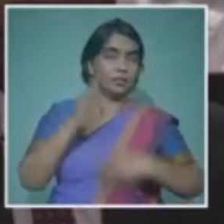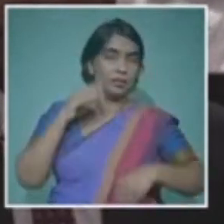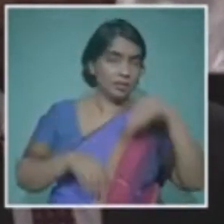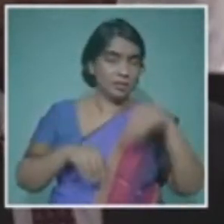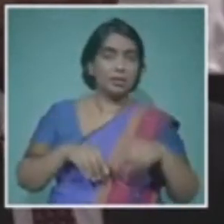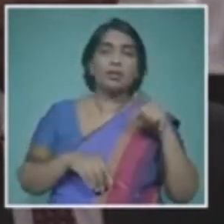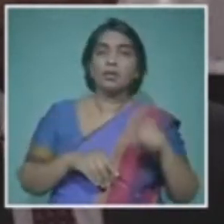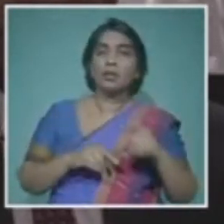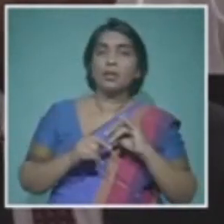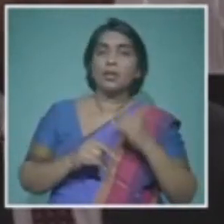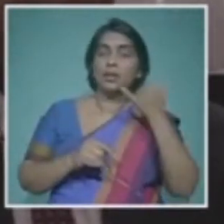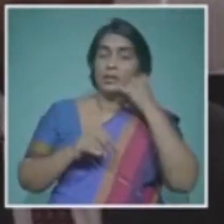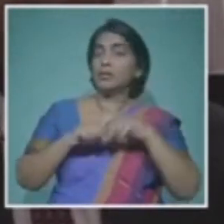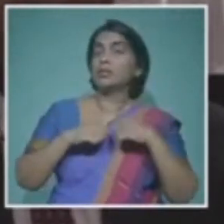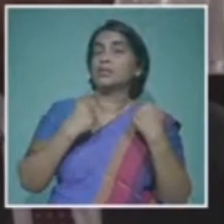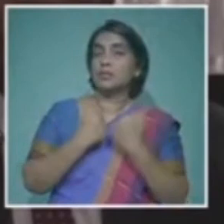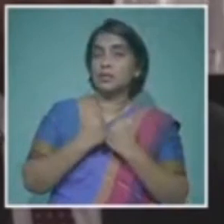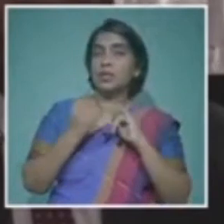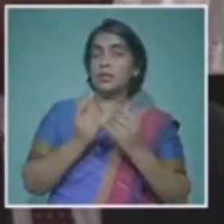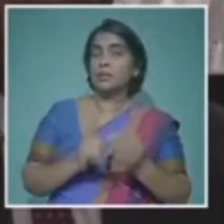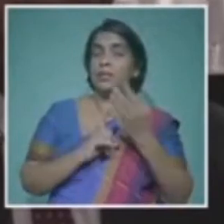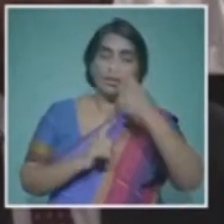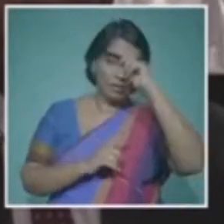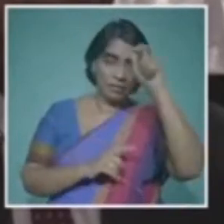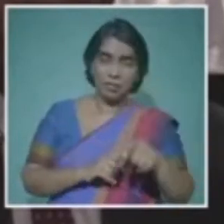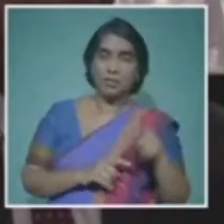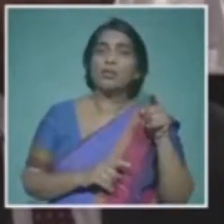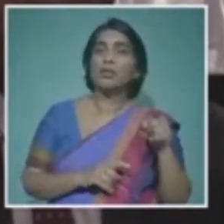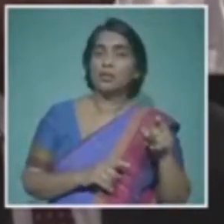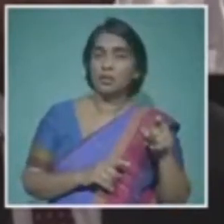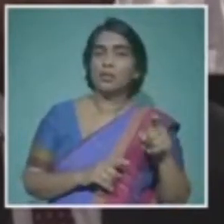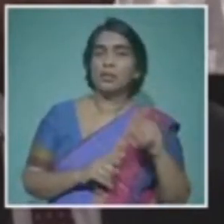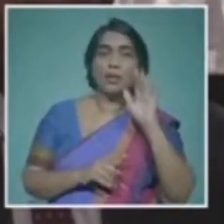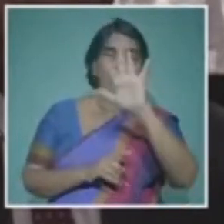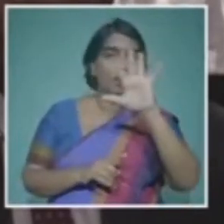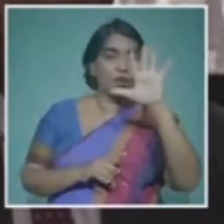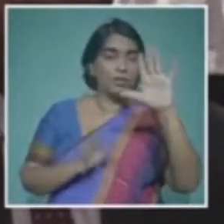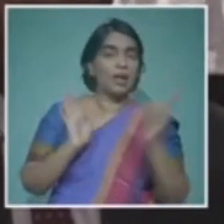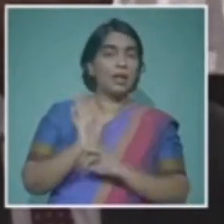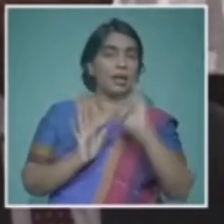මැතිවරණයේදී සජබේ නායකයා විදියට සජිත් ප්‍රේමදාස මැතිතුමා ගත්තා.